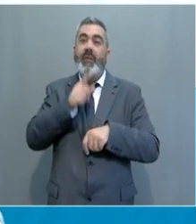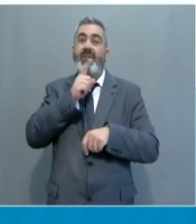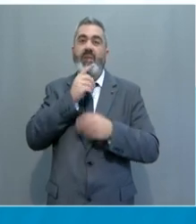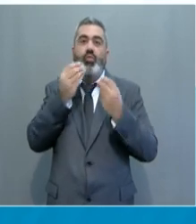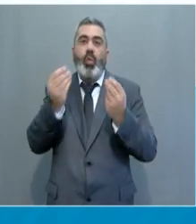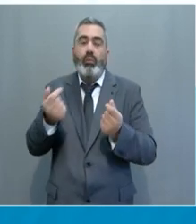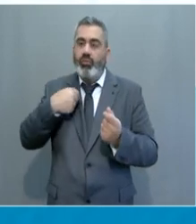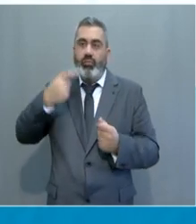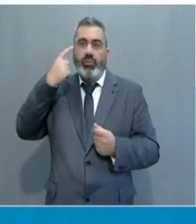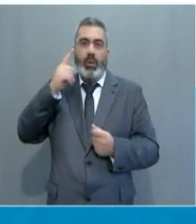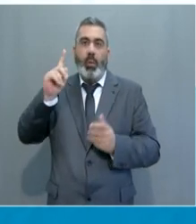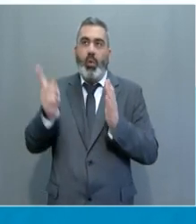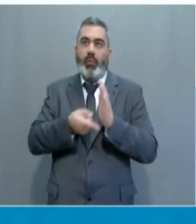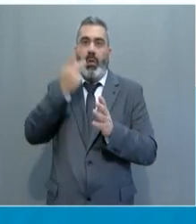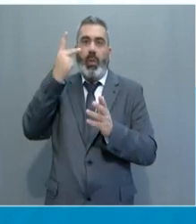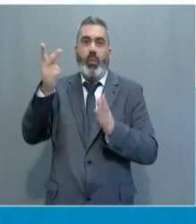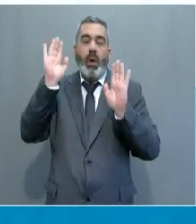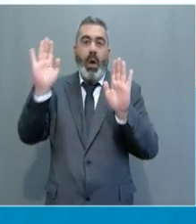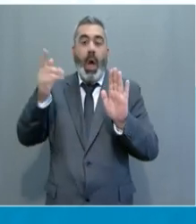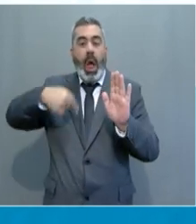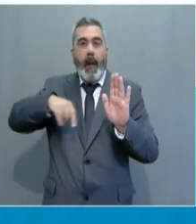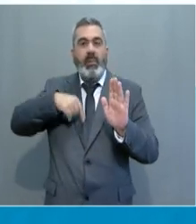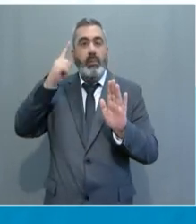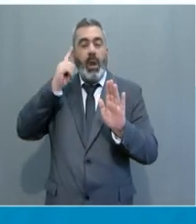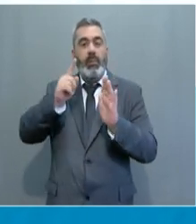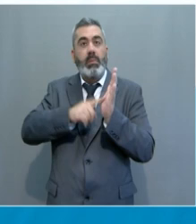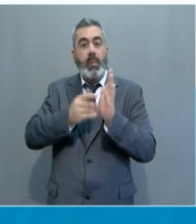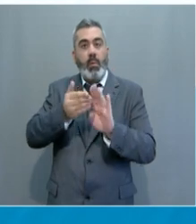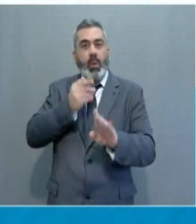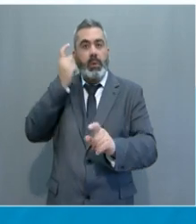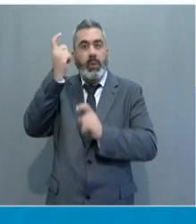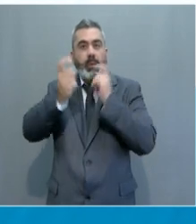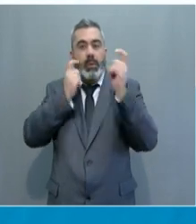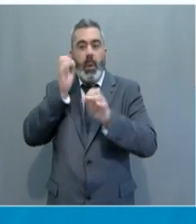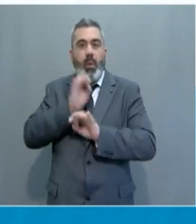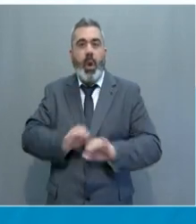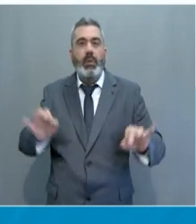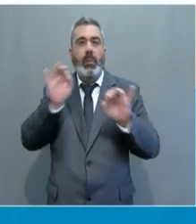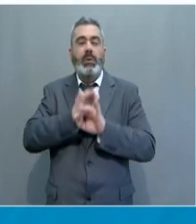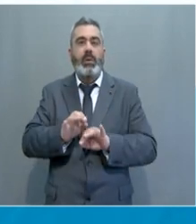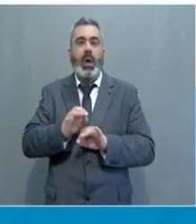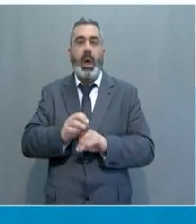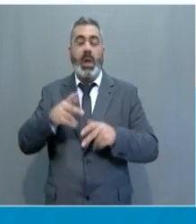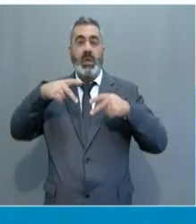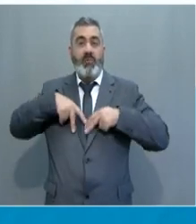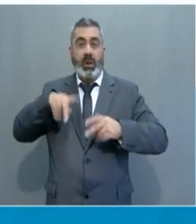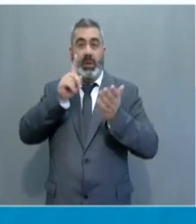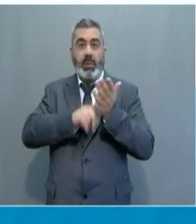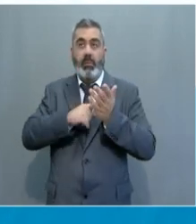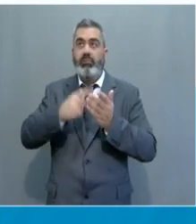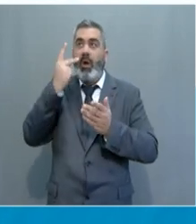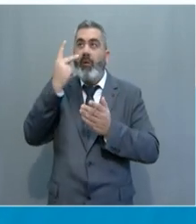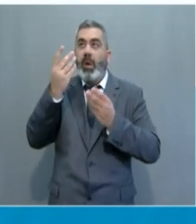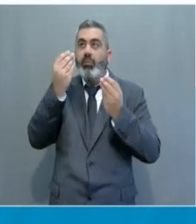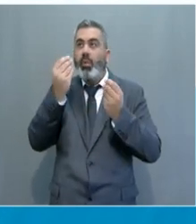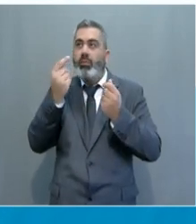η πολιτική μας οφείλει να είναι ευέλικτη. Να προσαρμόζεται δηλαδή στις πρόσκαιρες απαιτήσεις,